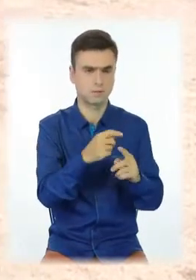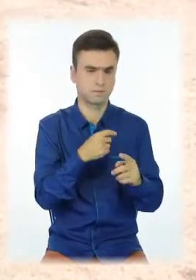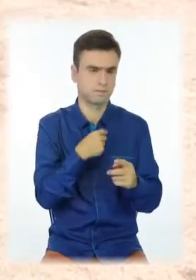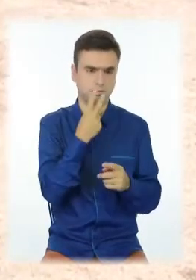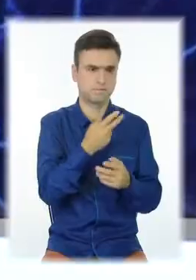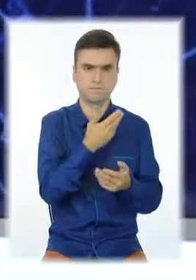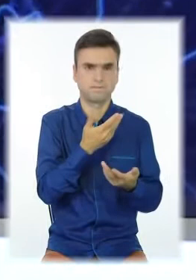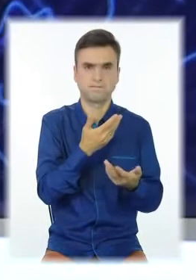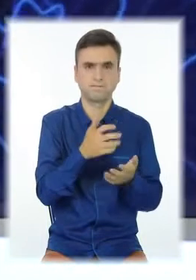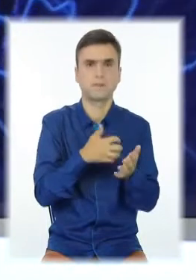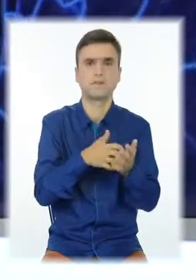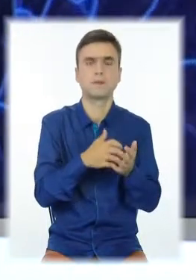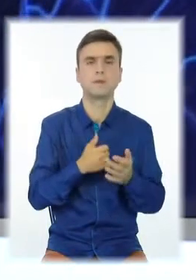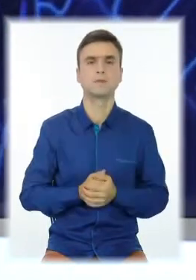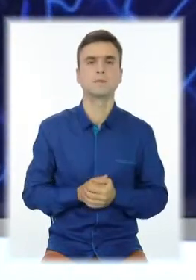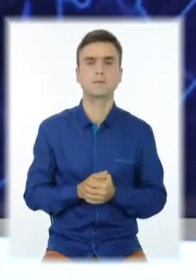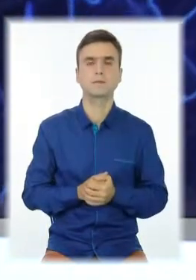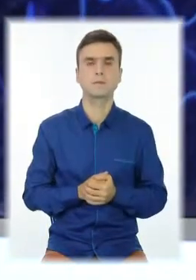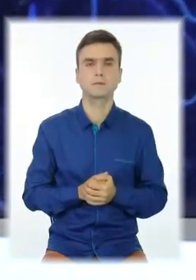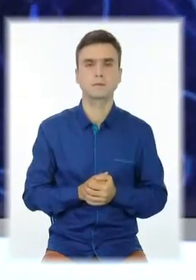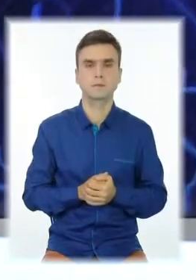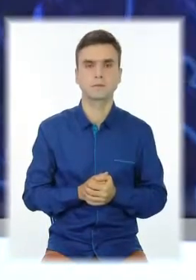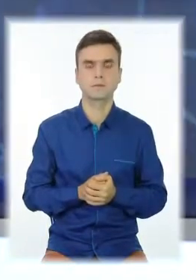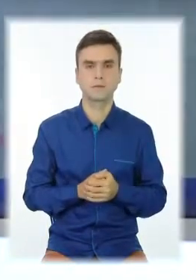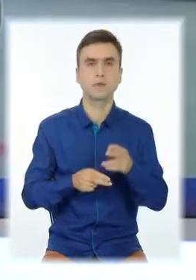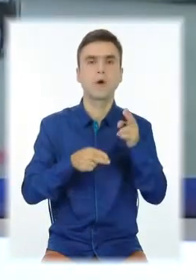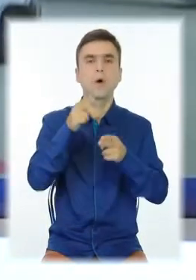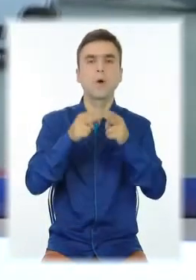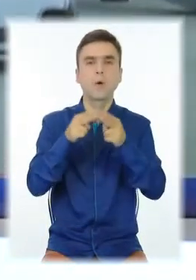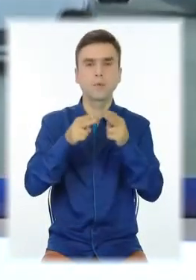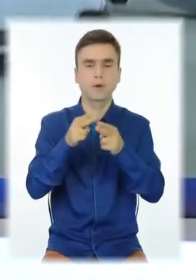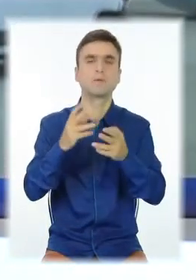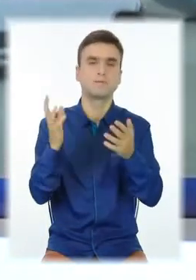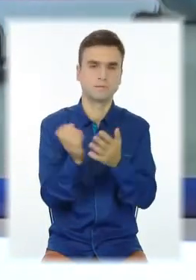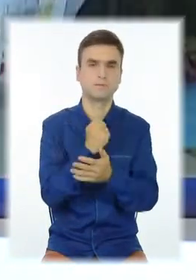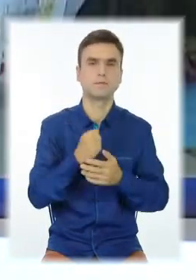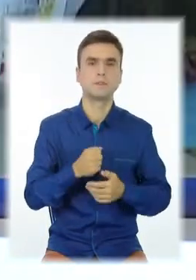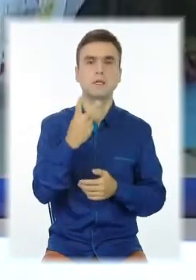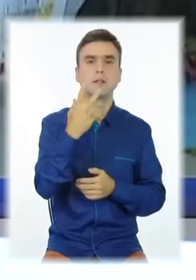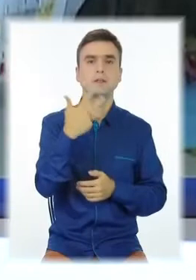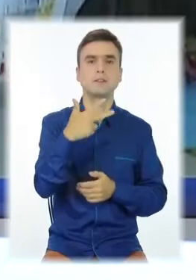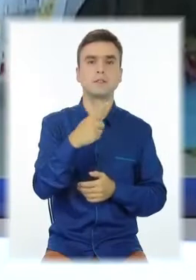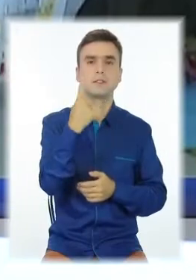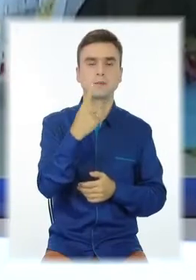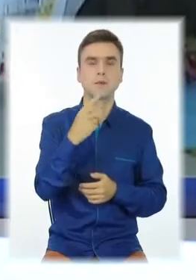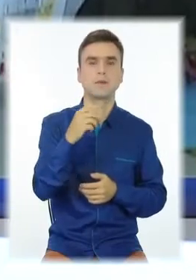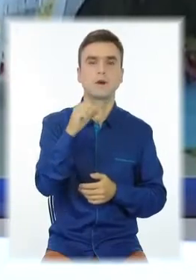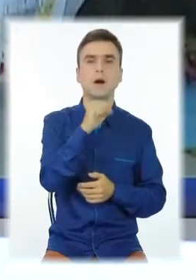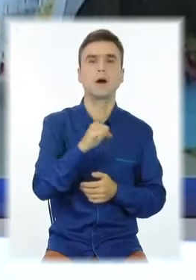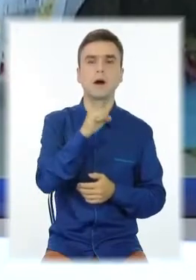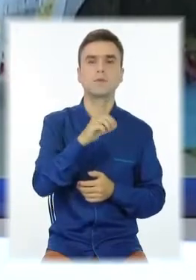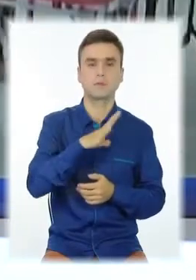проблему. Успішна операція. 31 серпня у львівській лікарні пораненому журналісту В'ячеславу